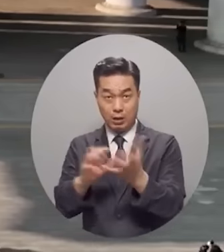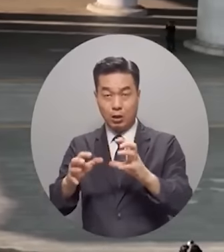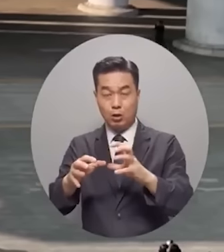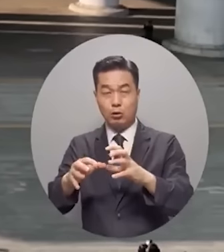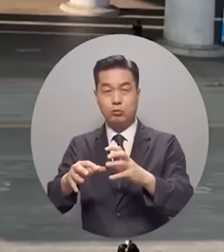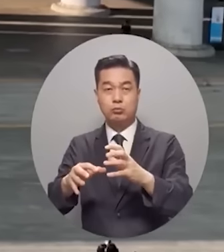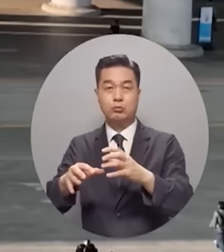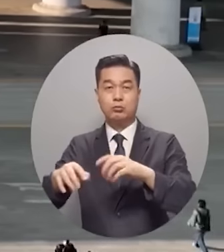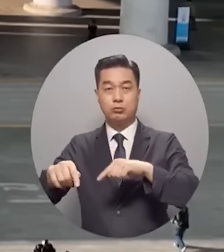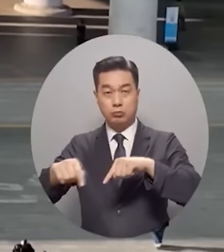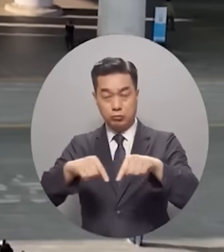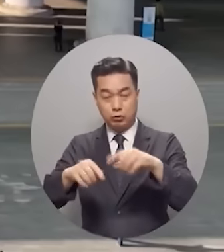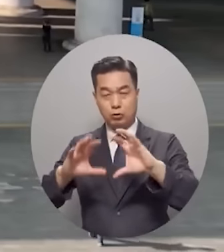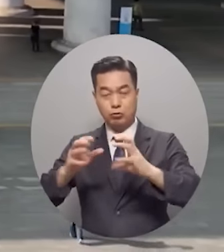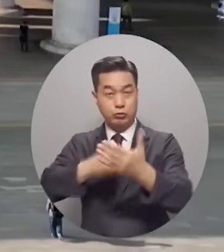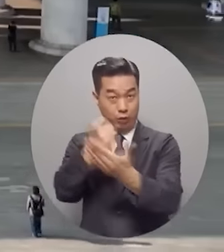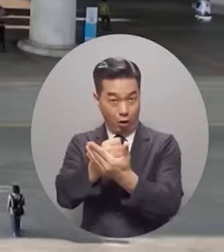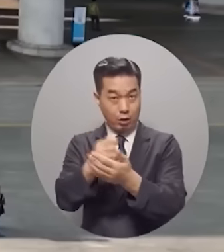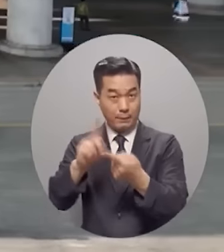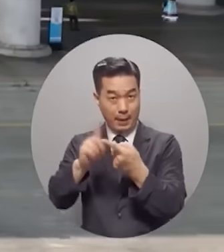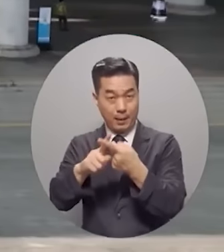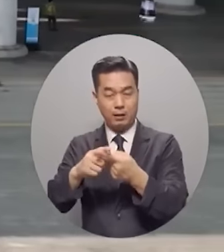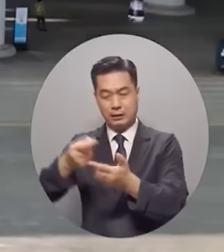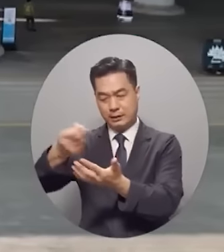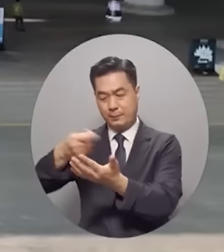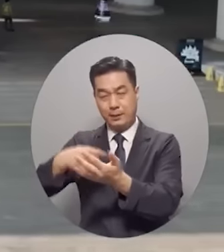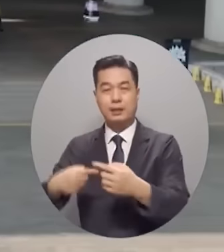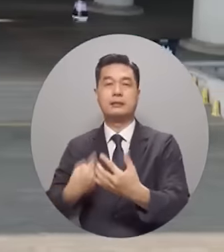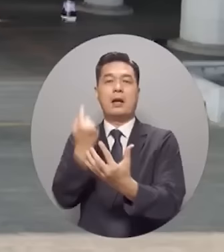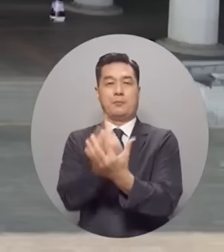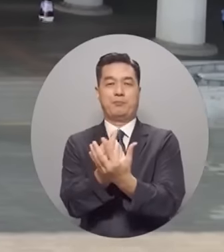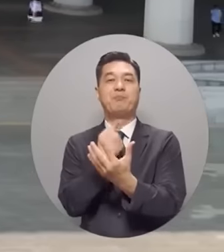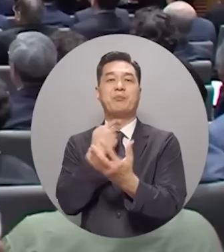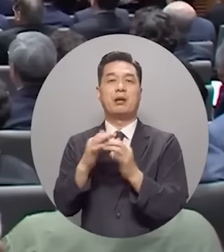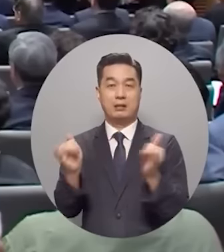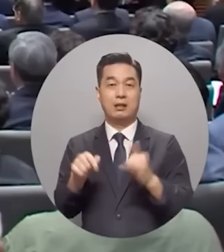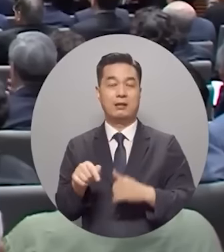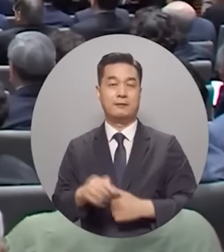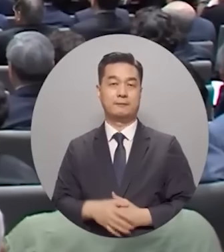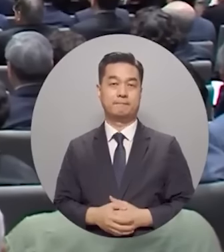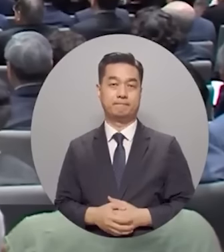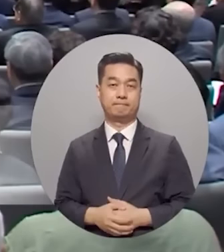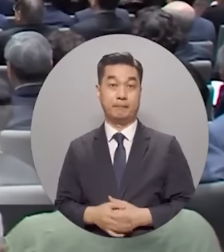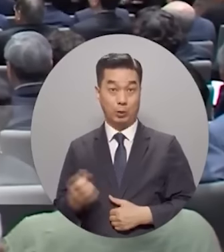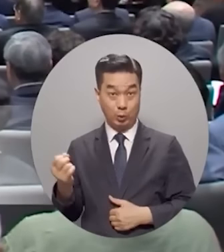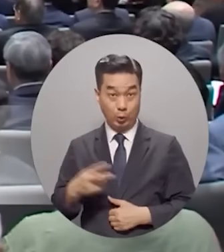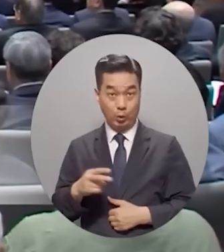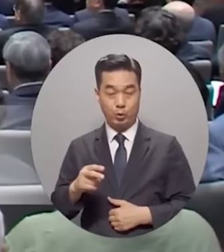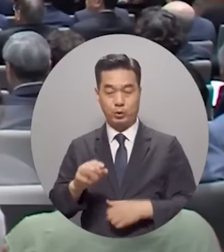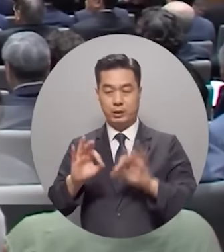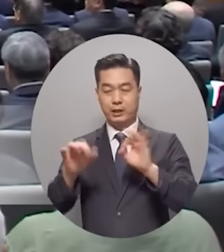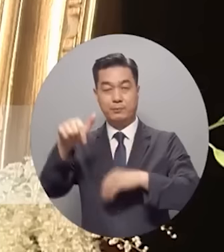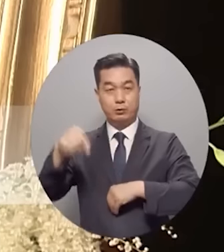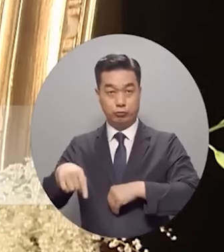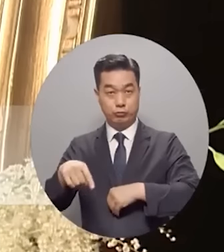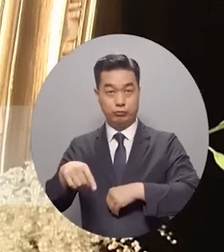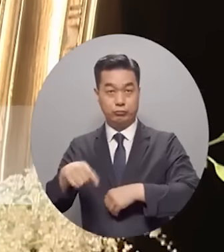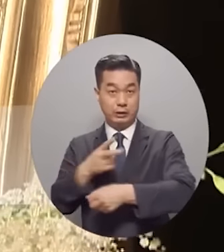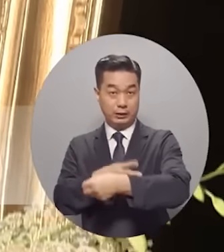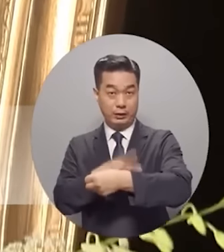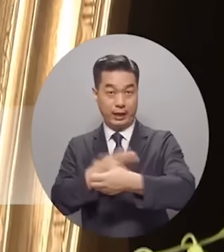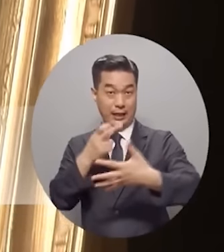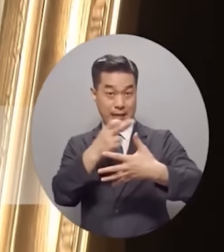정부 시절 근대사 교과서 집필에 참여했던 인물이라고 밝혔습니다 반면 백번 김구 선생의 장손 등